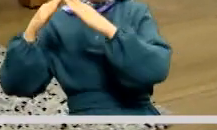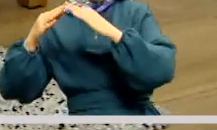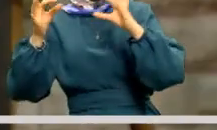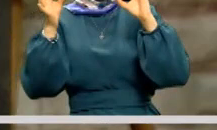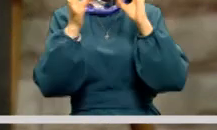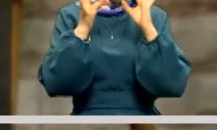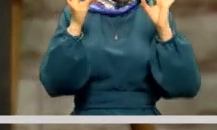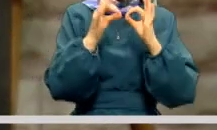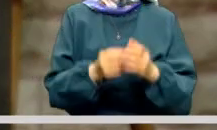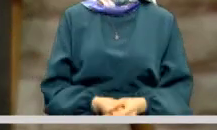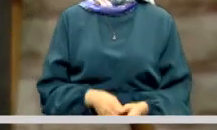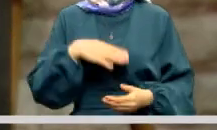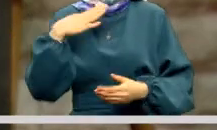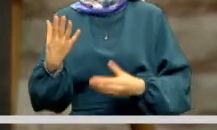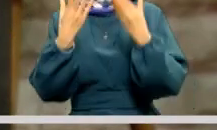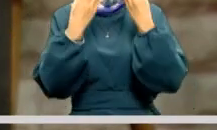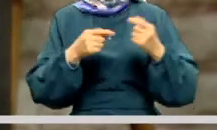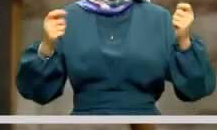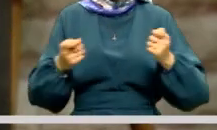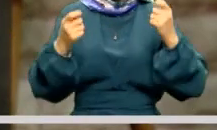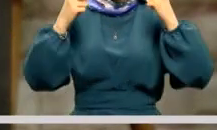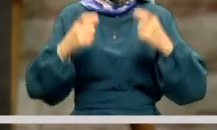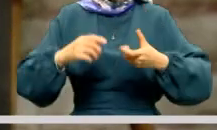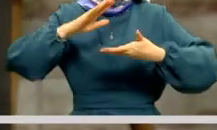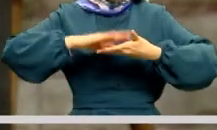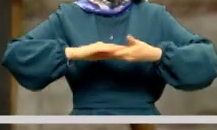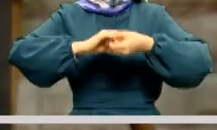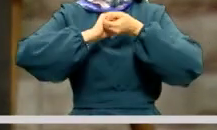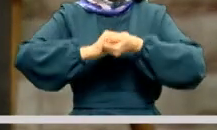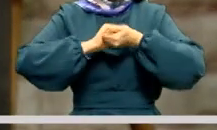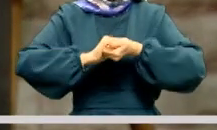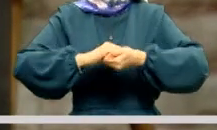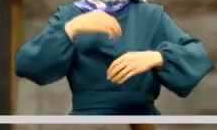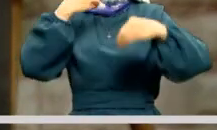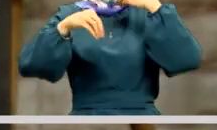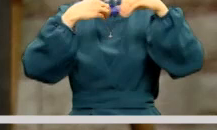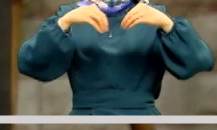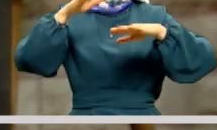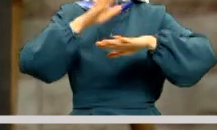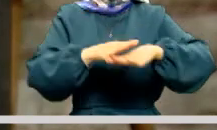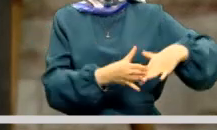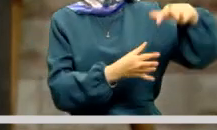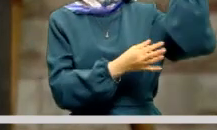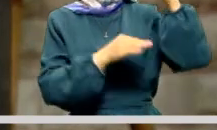gerek Efendim bulunduğumuz iş ortamlarında arkadaşlık dostluk alışveriş yaptığımız insanlar Ya da ortamlarla